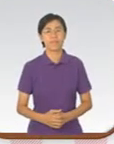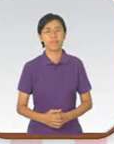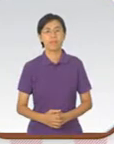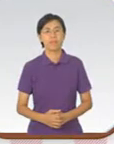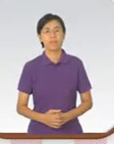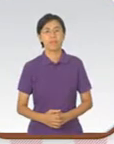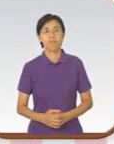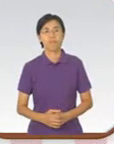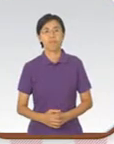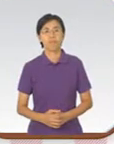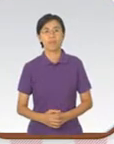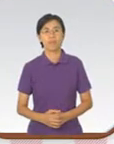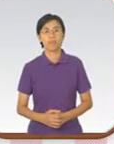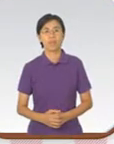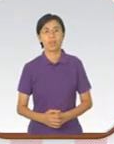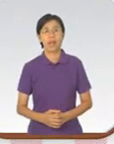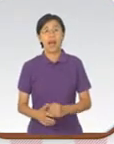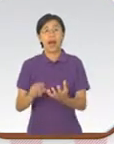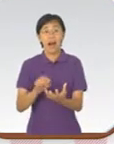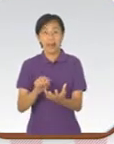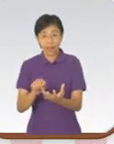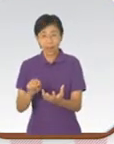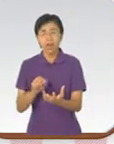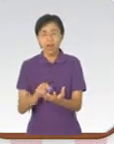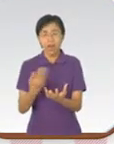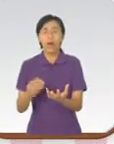นะคะแล้วเดี๋ยวเราใส่เพิ่มเพราะว่าเนื่องจากว่ามันเป็น